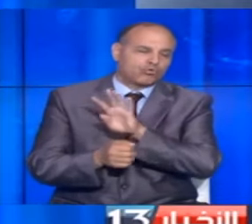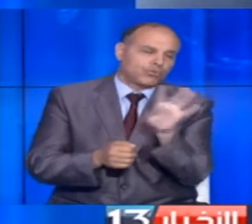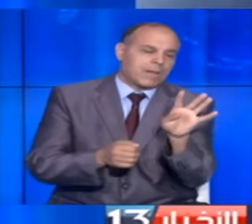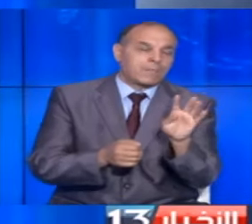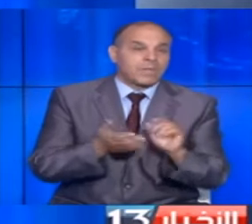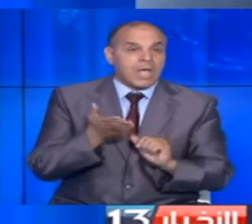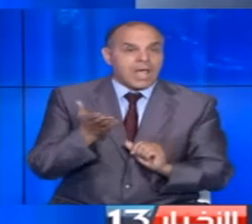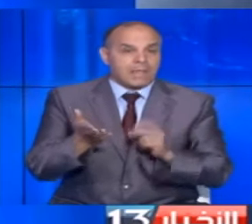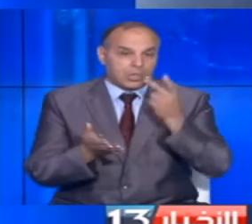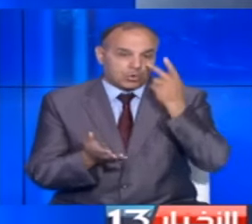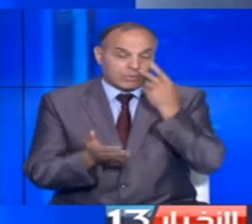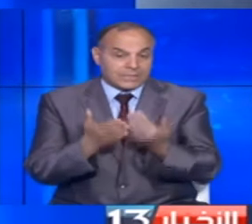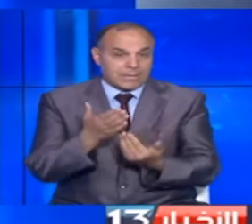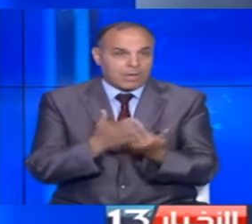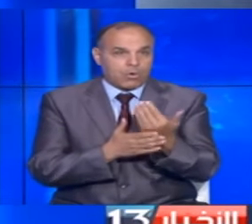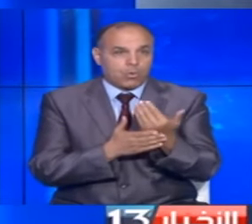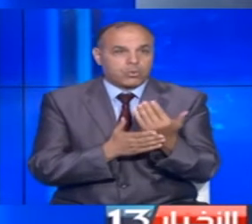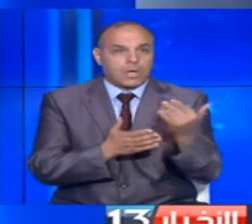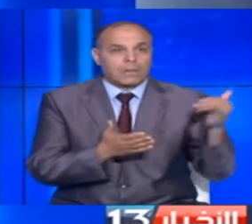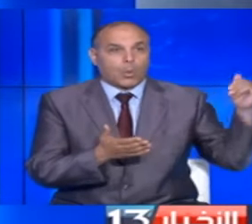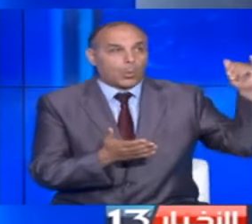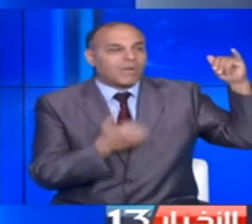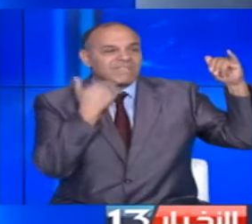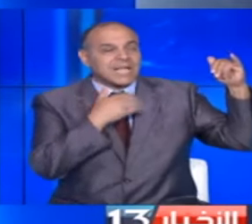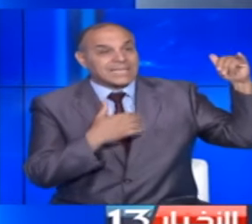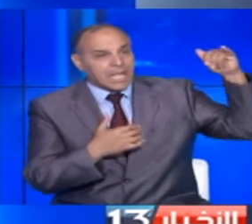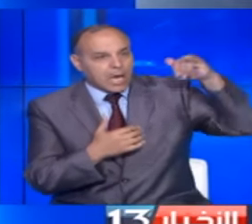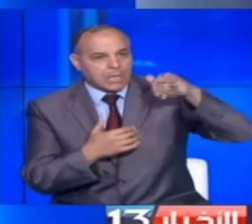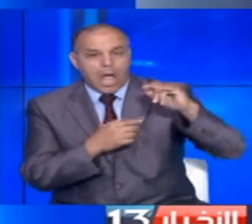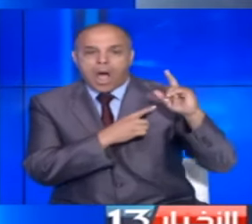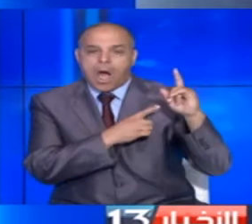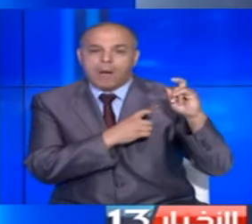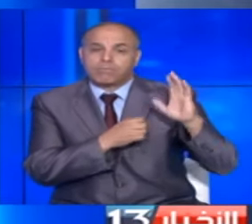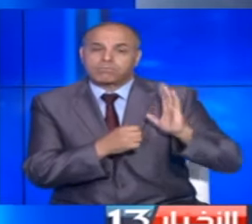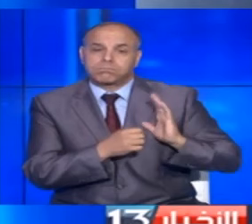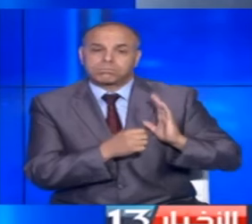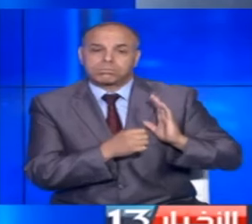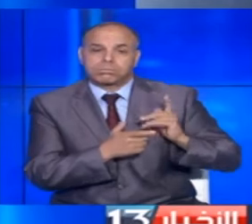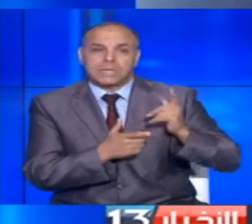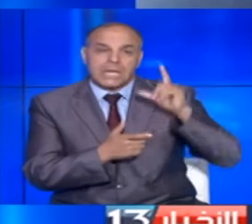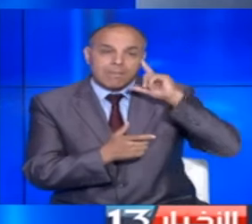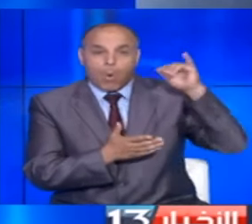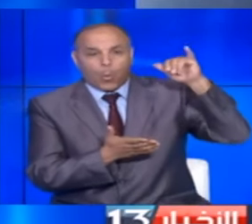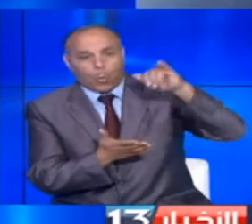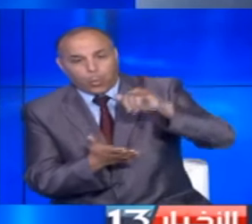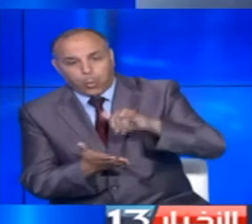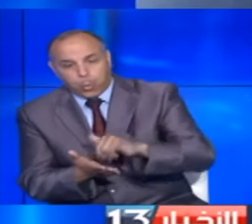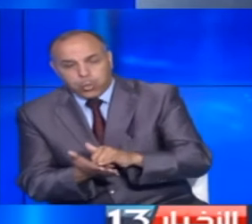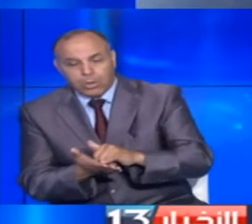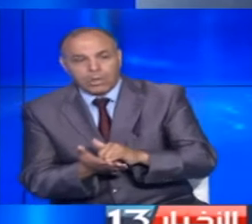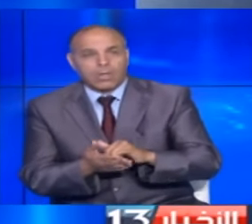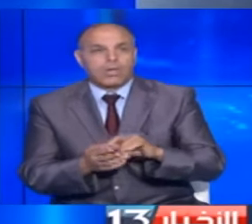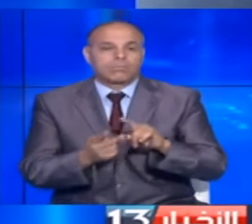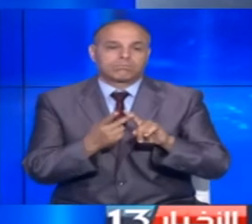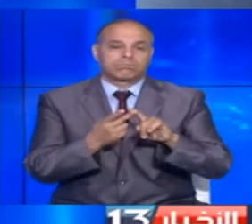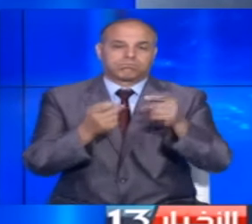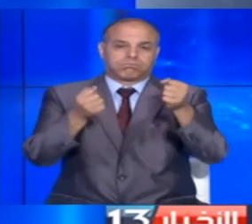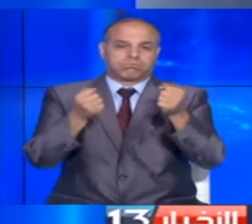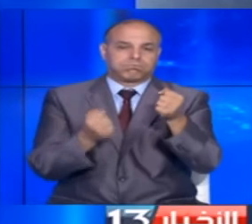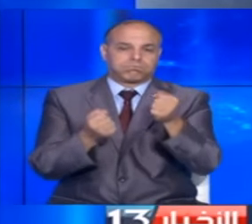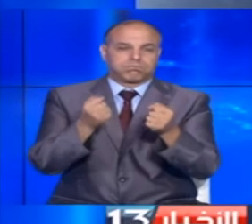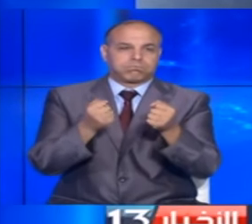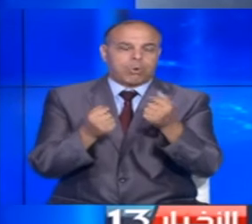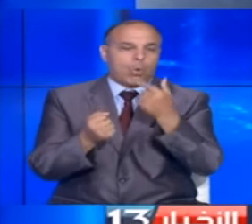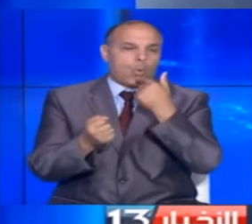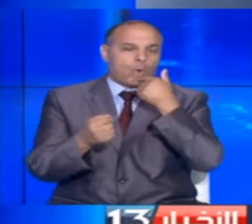شهدت صباح اليوم هبوطا استراليا لطائره عسكريه حربيه الليبيه وعلى متنها قائدها وقد